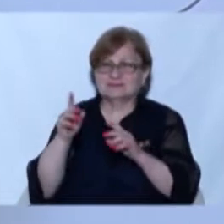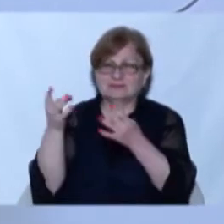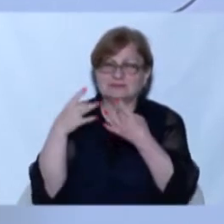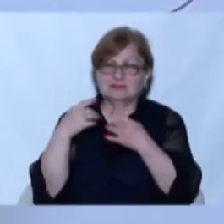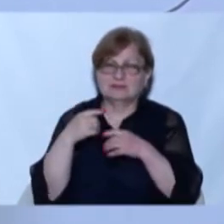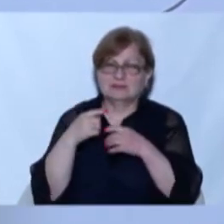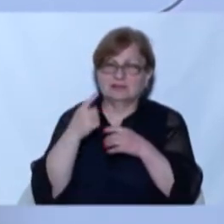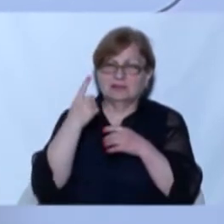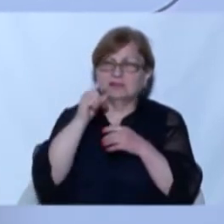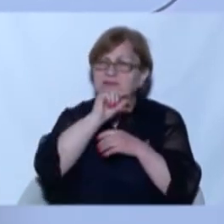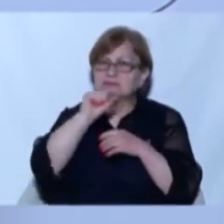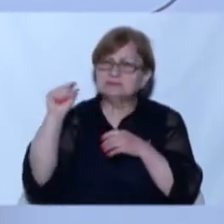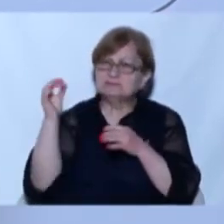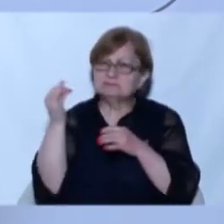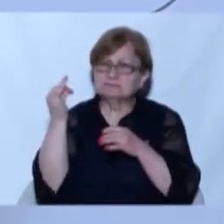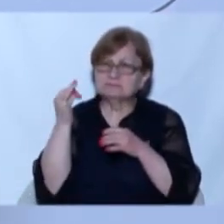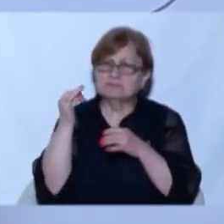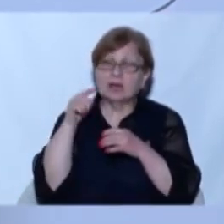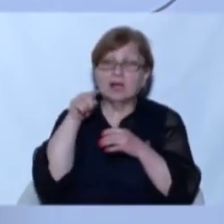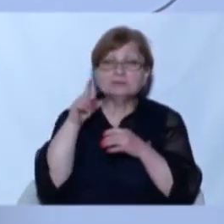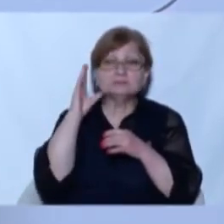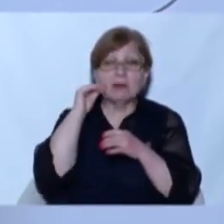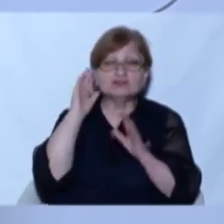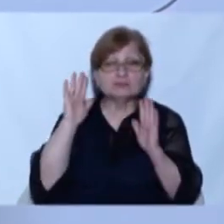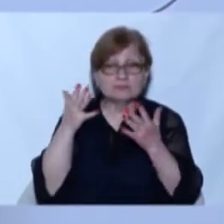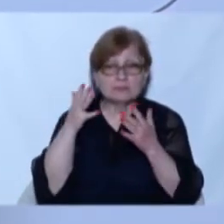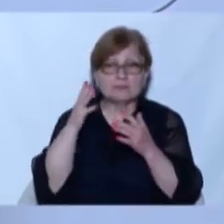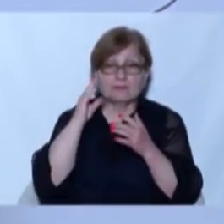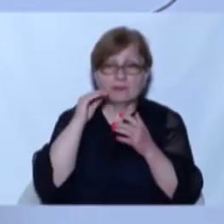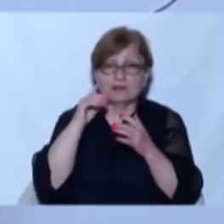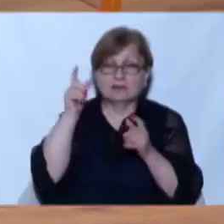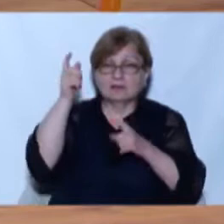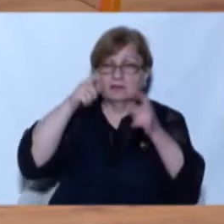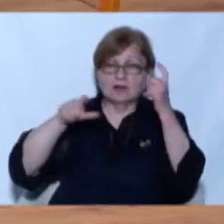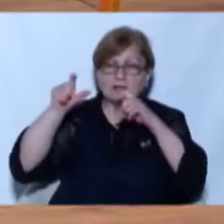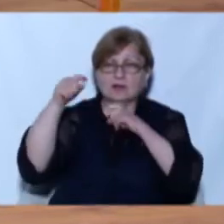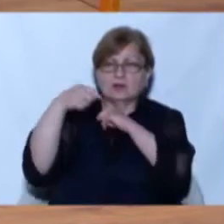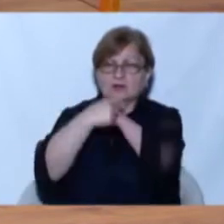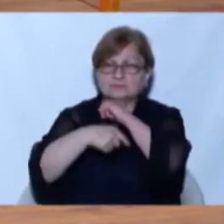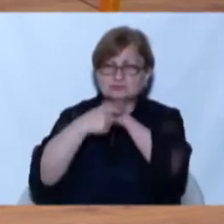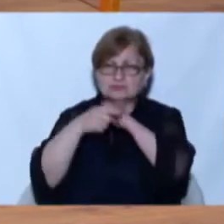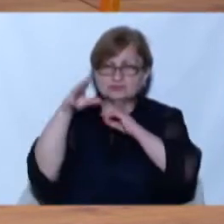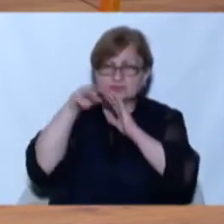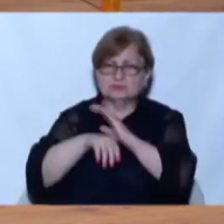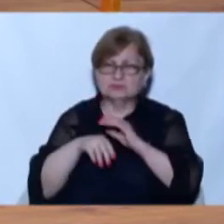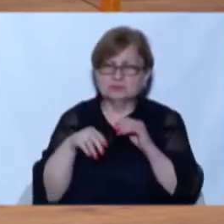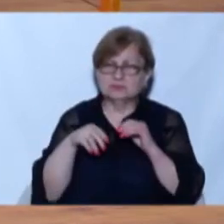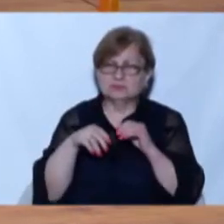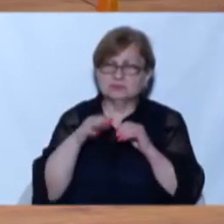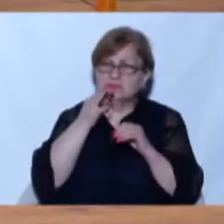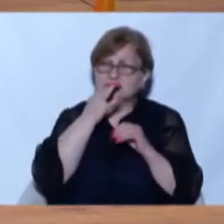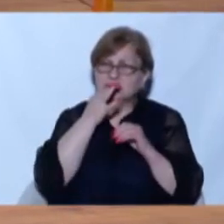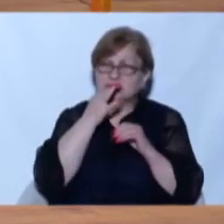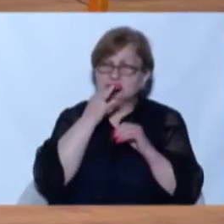ერთი საინტერესო ფრაზაც არის. ეს მაშინ ხდებოდა, როდესაც მთიულეთ გუდამაყარსა და ფშავხევ სურეთში ჯერ